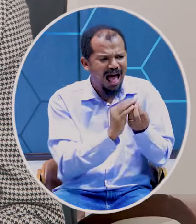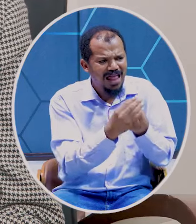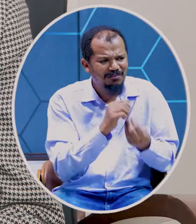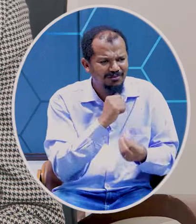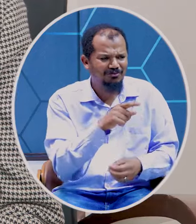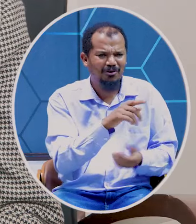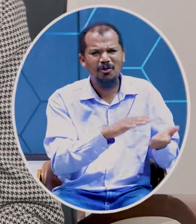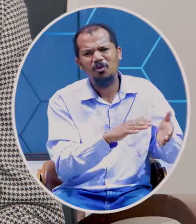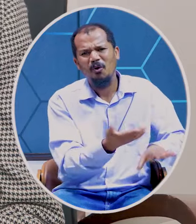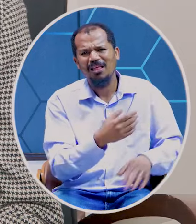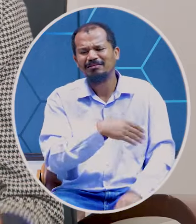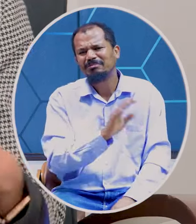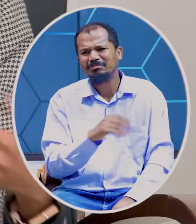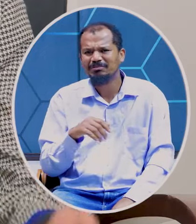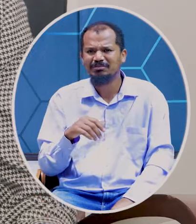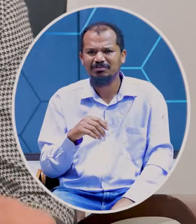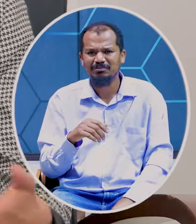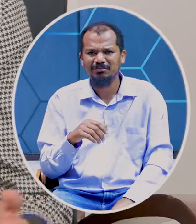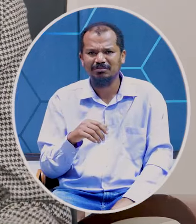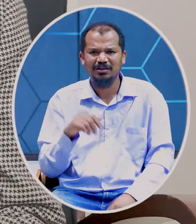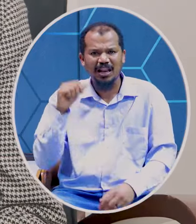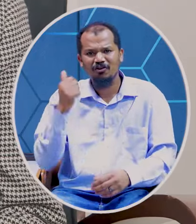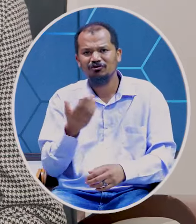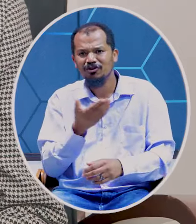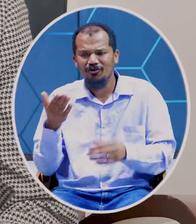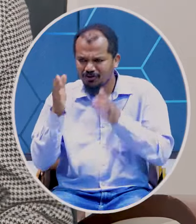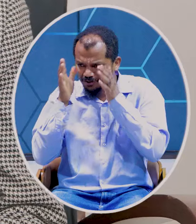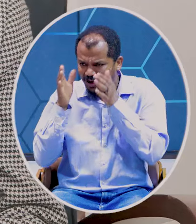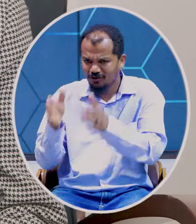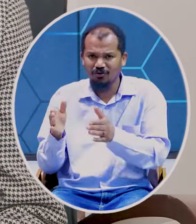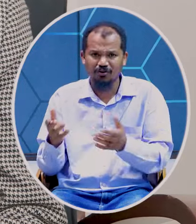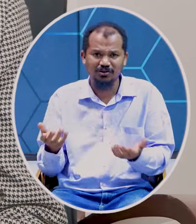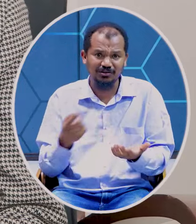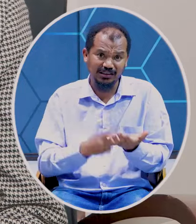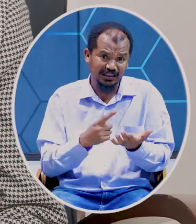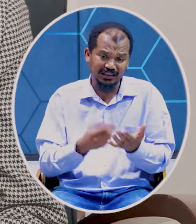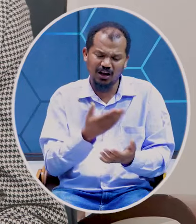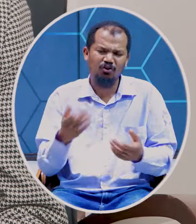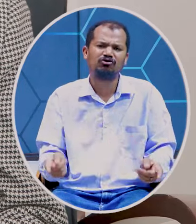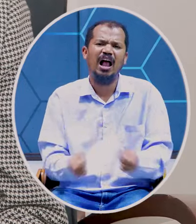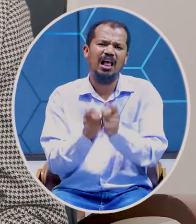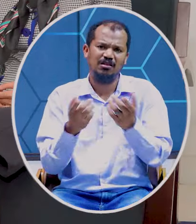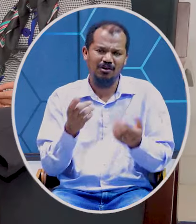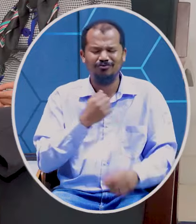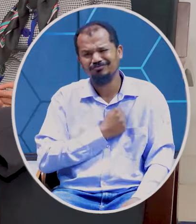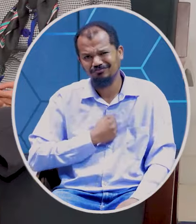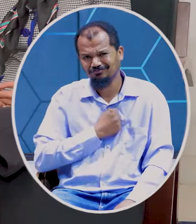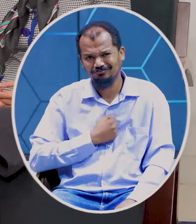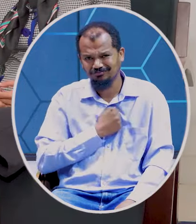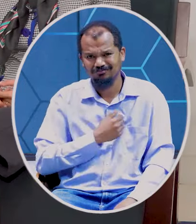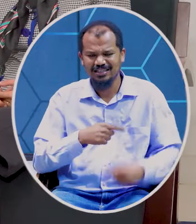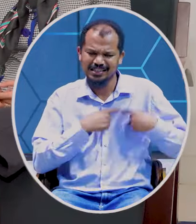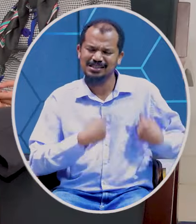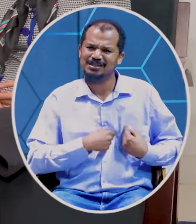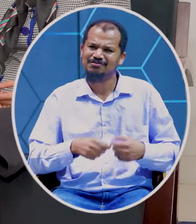አንዳንዴ በቃ ሟች ናት ሟች ነው ብሎ ሌሎች ነገሮች ላይ ማተኮር ምናምን የሚል ነገሮች ያጋጥማሉ። ያሳዝናሉ፣